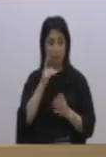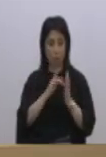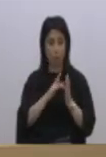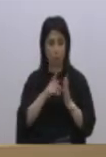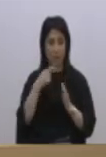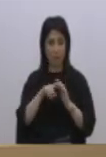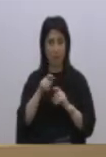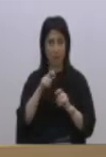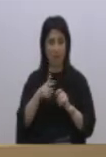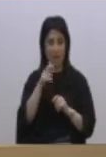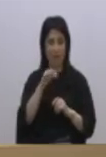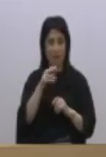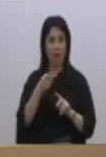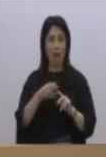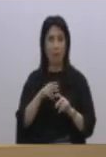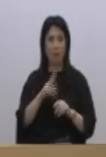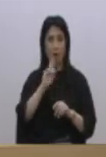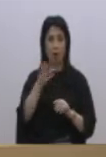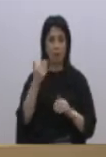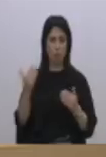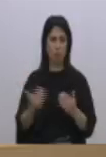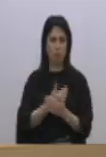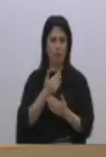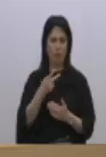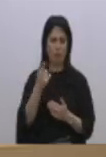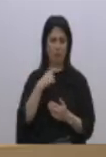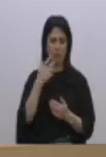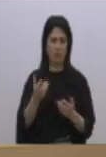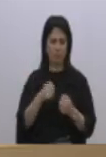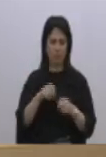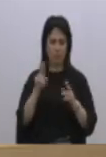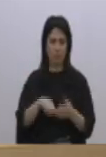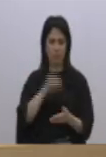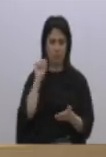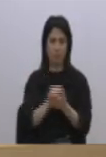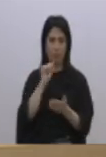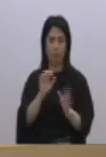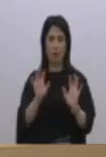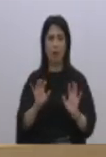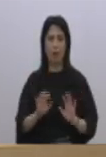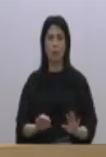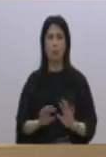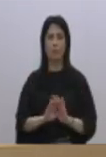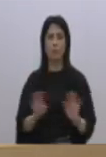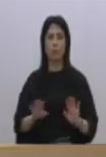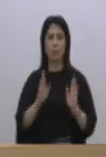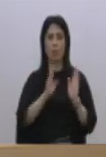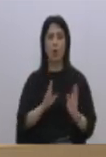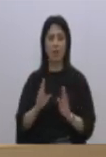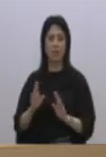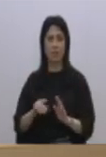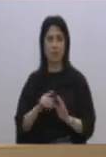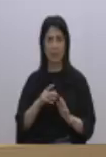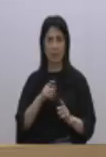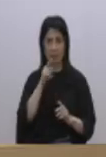ტურისტების გამო და გიდების გამო და ამიტომ 2 წლის წინ 2021 წელს მიიღეს იქ სპეციალური კანონმდებლობა და მოაწესრიგეს ეს საქმიანობა